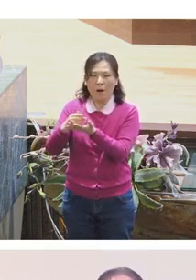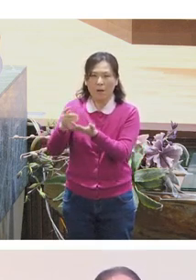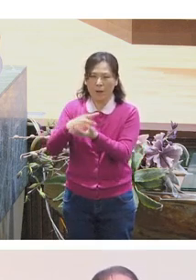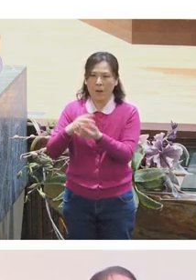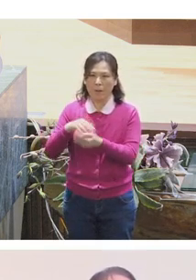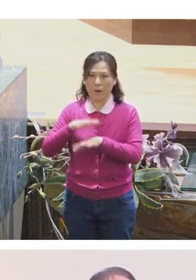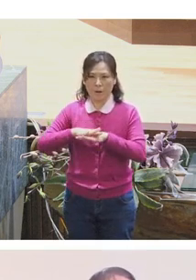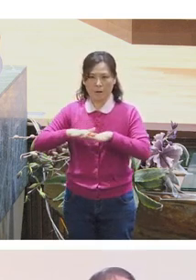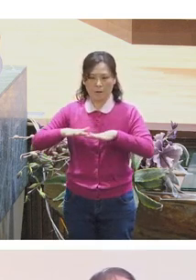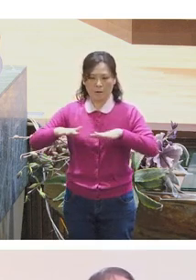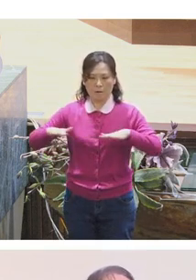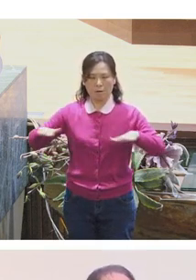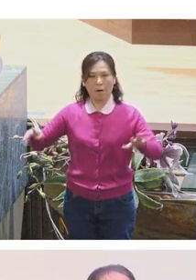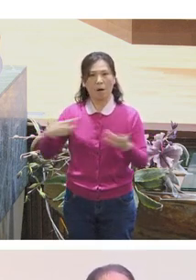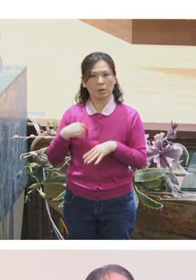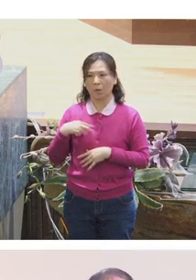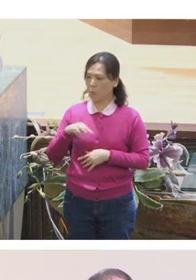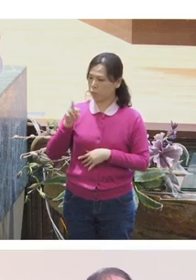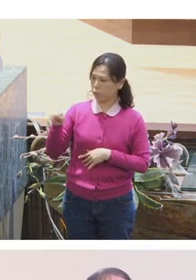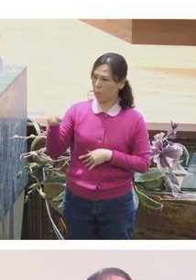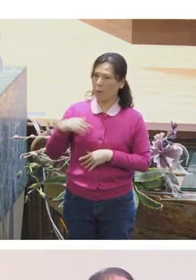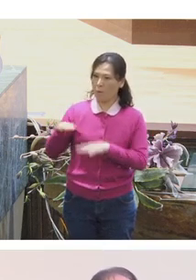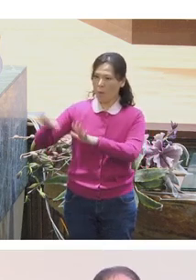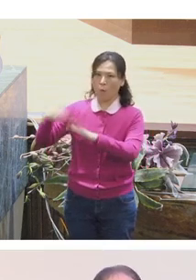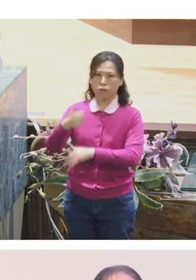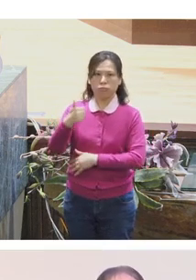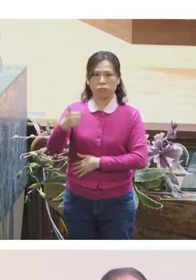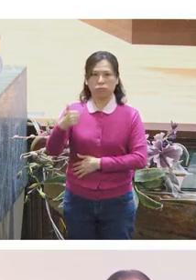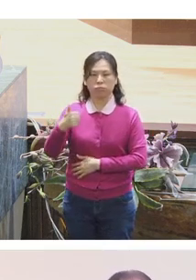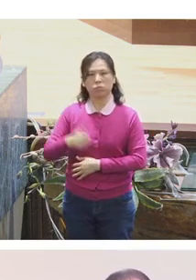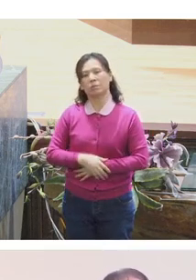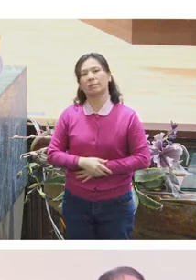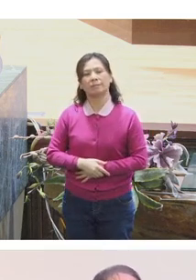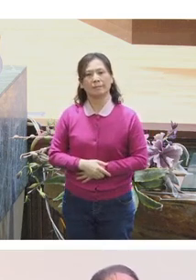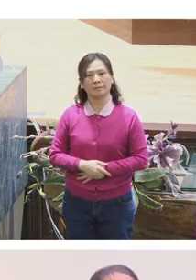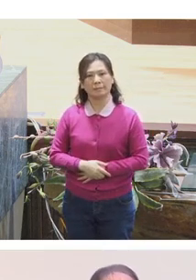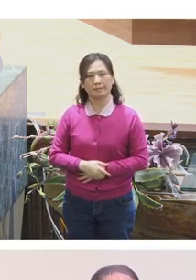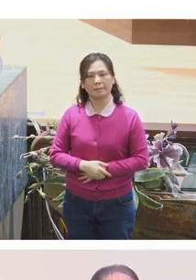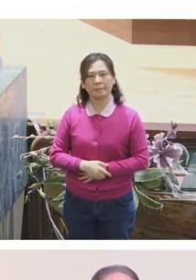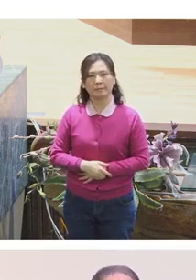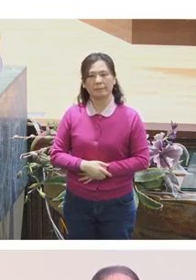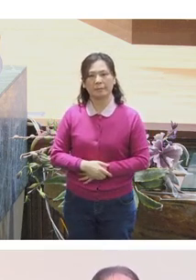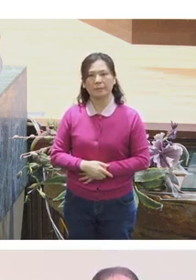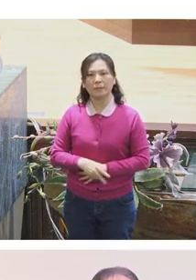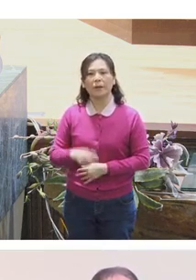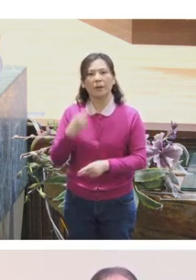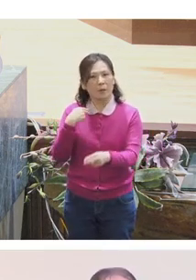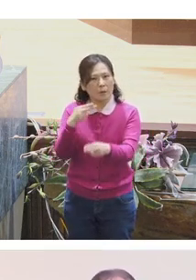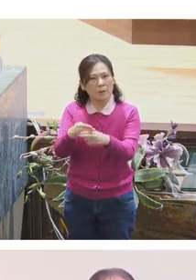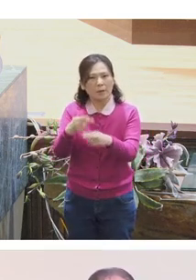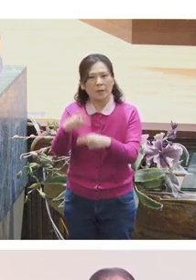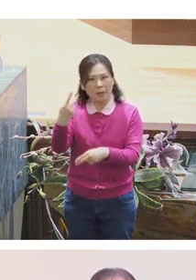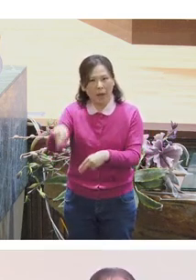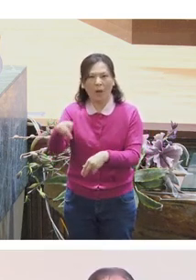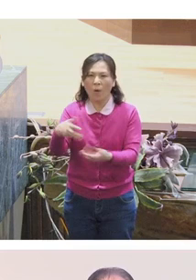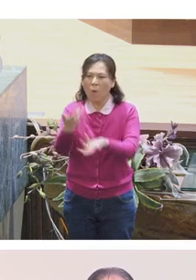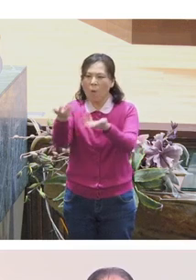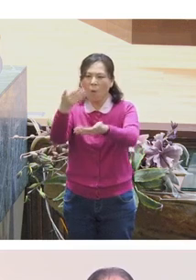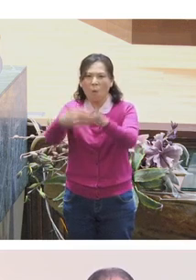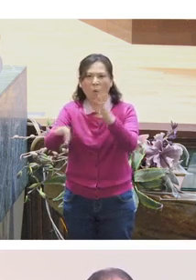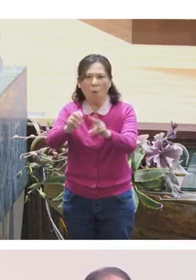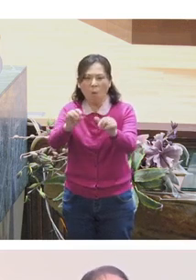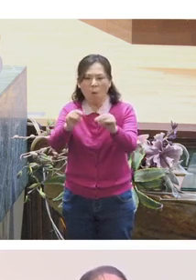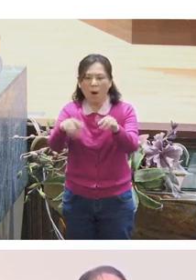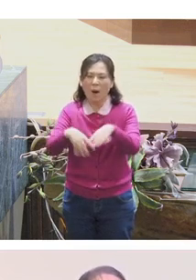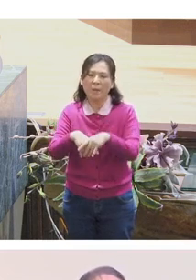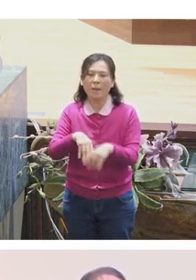那我们当然非常乐见这样的进步。那可是我相信还有很多的渣它是